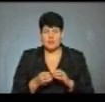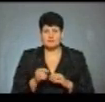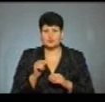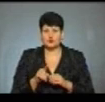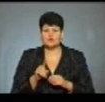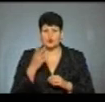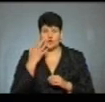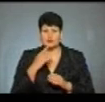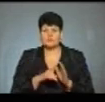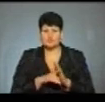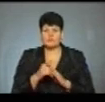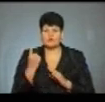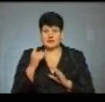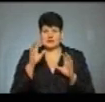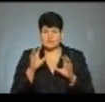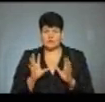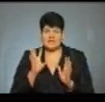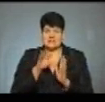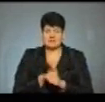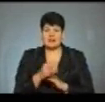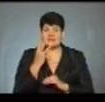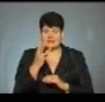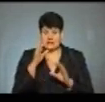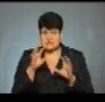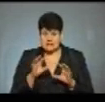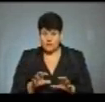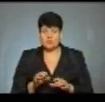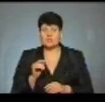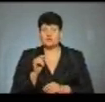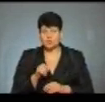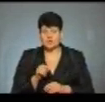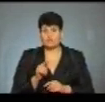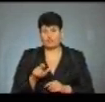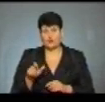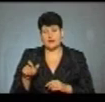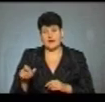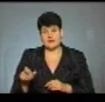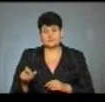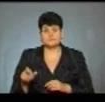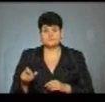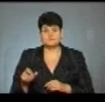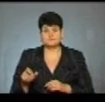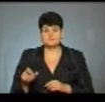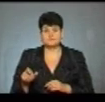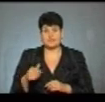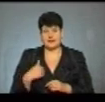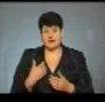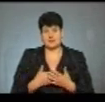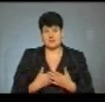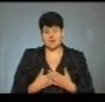коли починають в один закон запихати три закони, то тоді в людей, я,